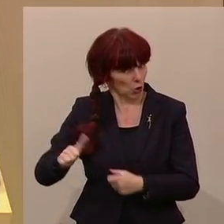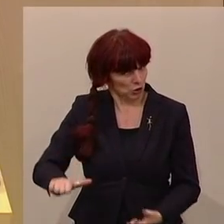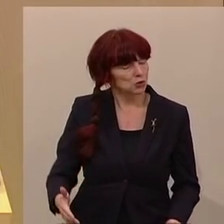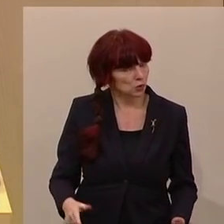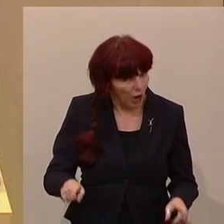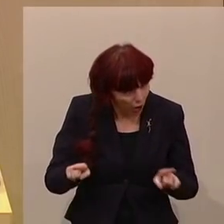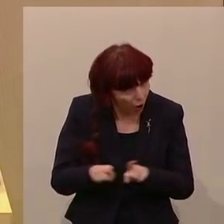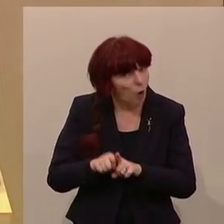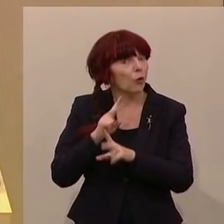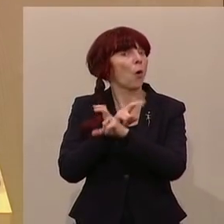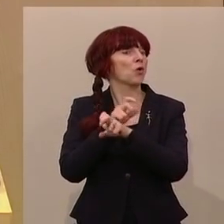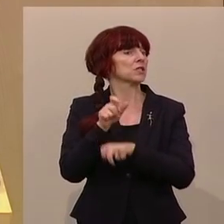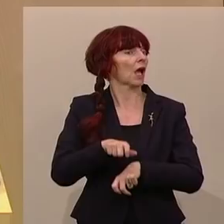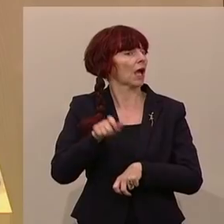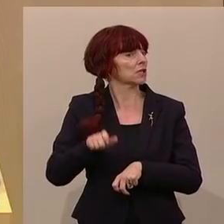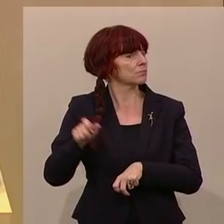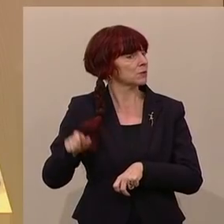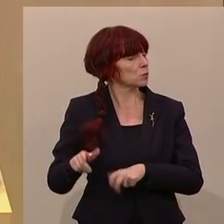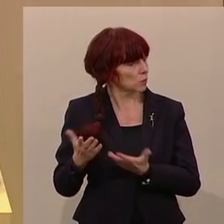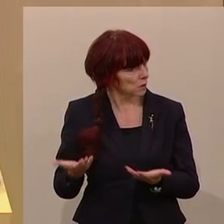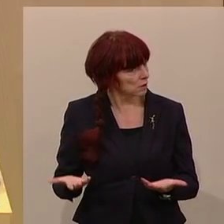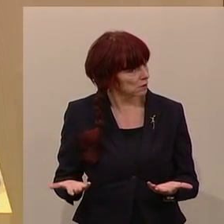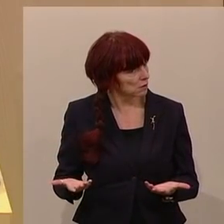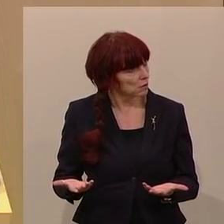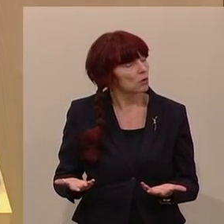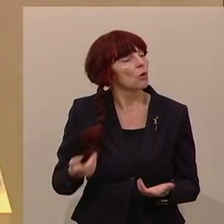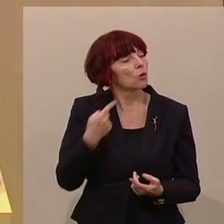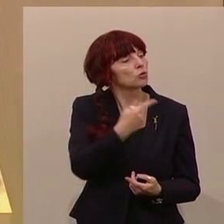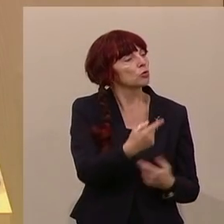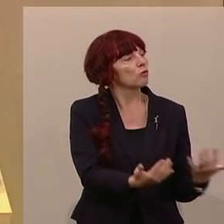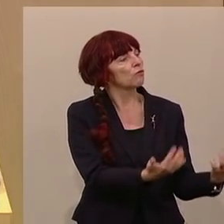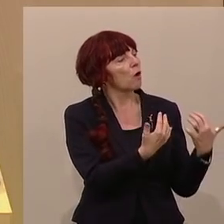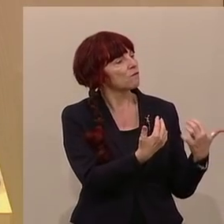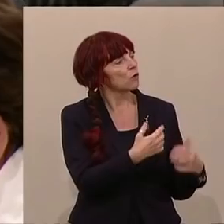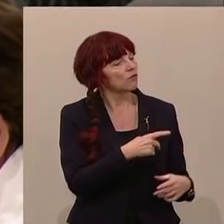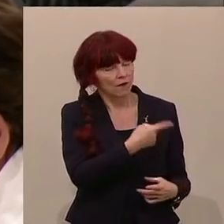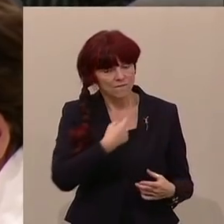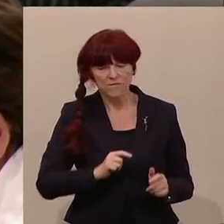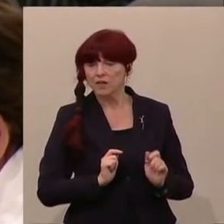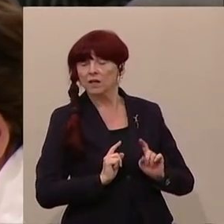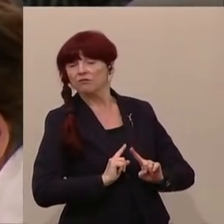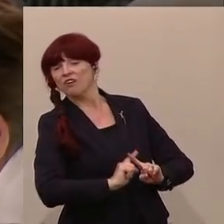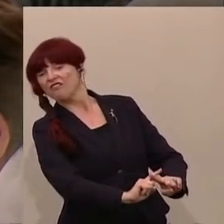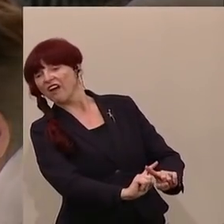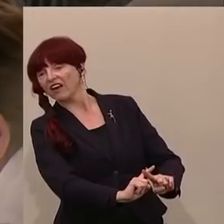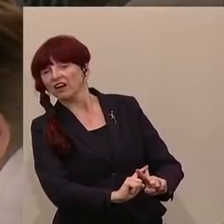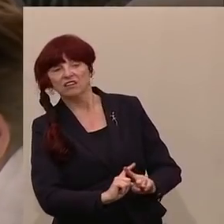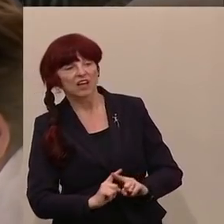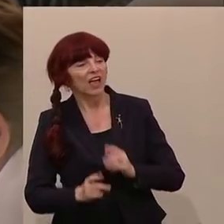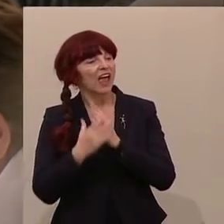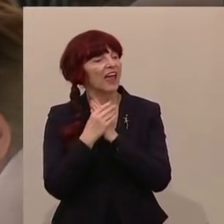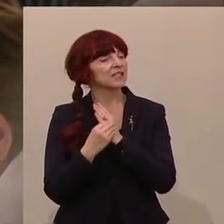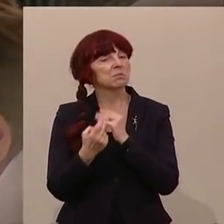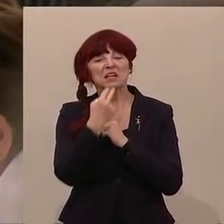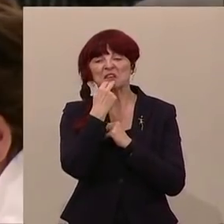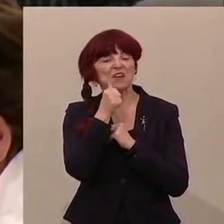sind Österreicher und Österreicherinnen. Und weil sie uns vorwerfen, dass wir uns verweigert hätten, mit Experten